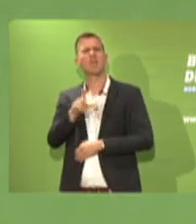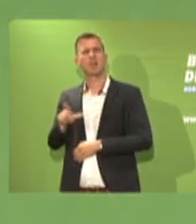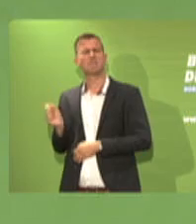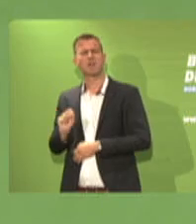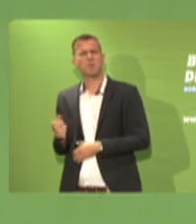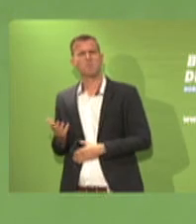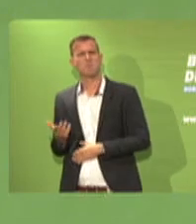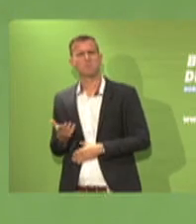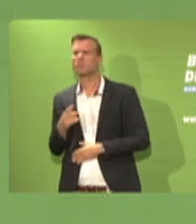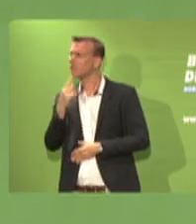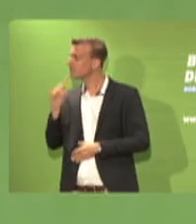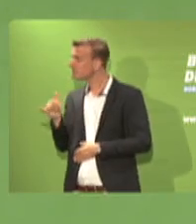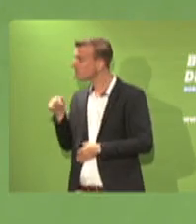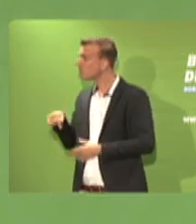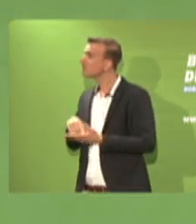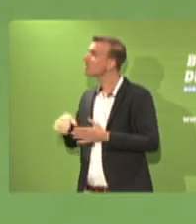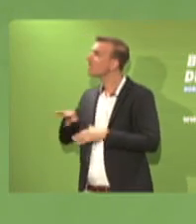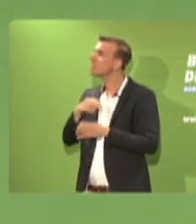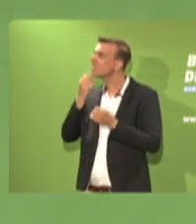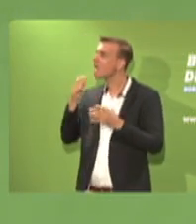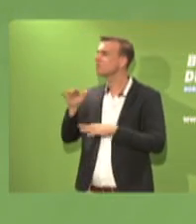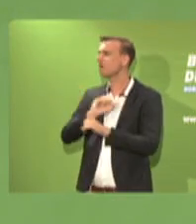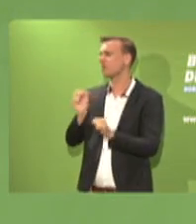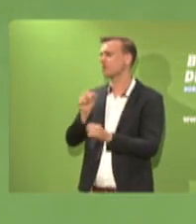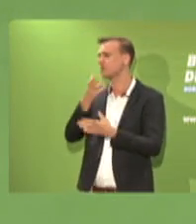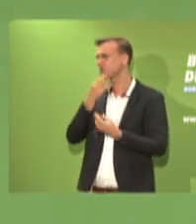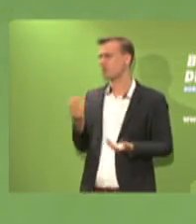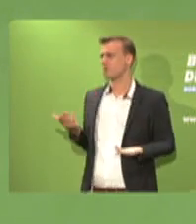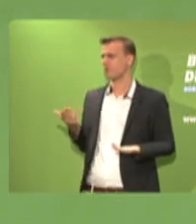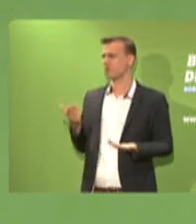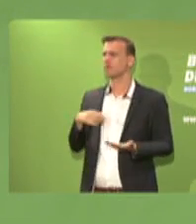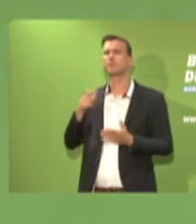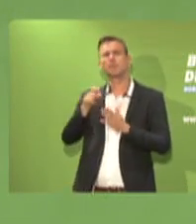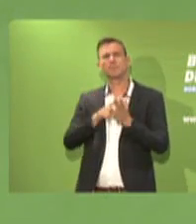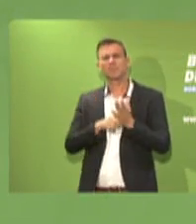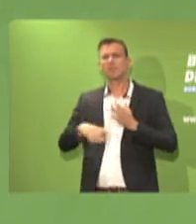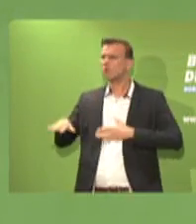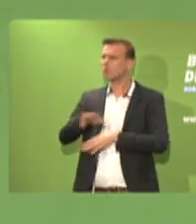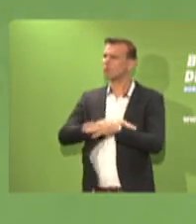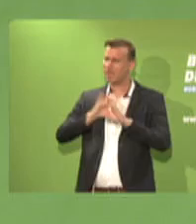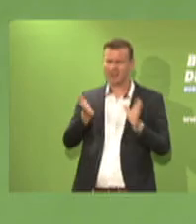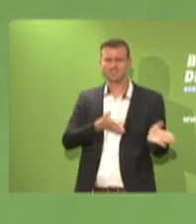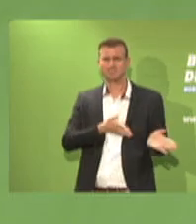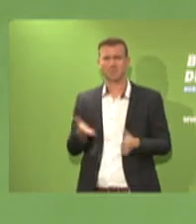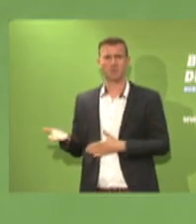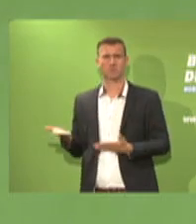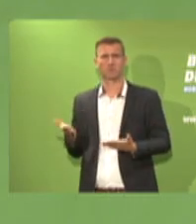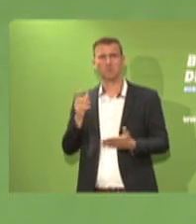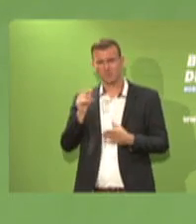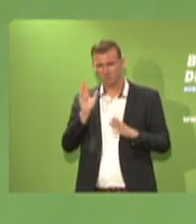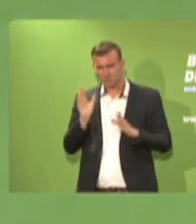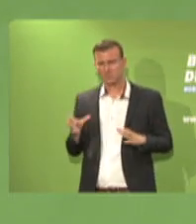ist die Antwort, weil es hier einen schönen Naturraum gibt, weil die Bedingungen drumherum in Ordnung sind. Also gehört doch